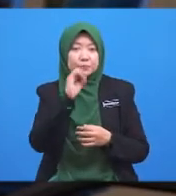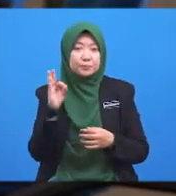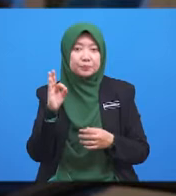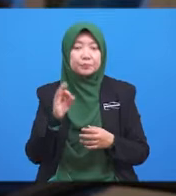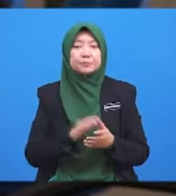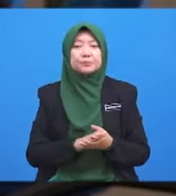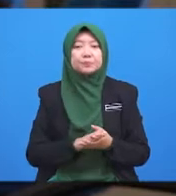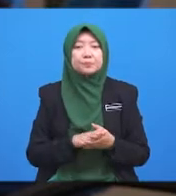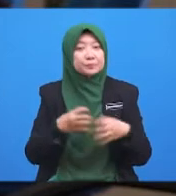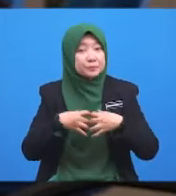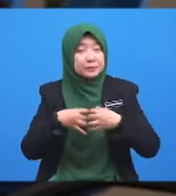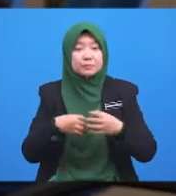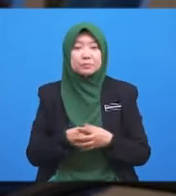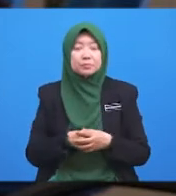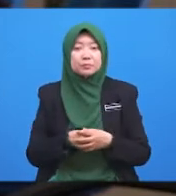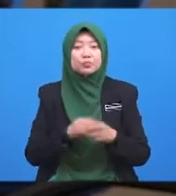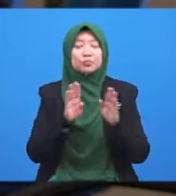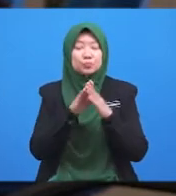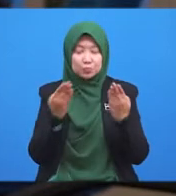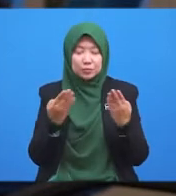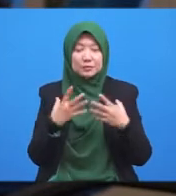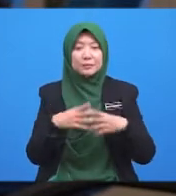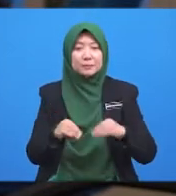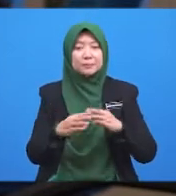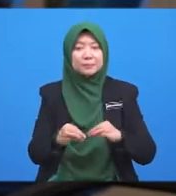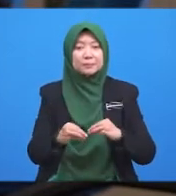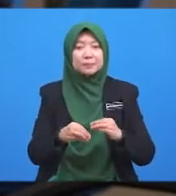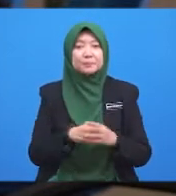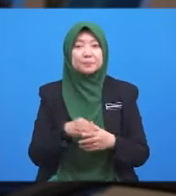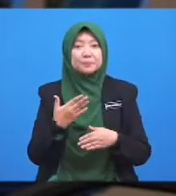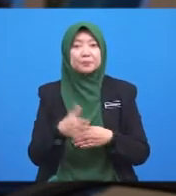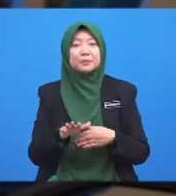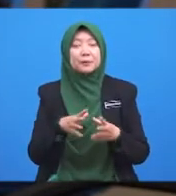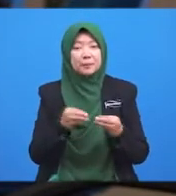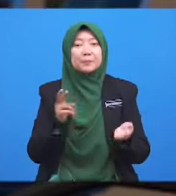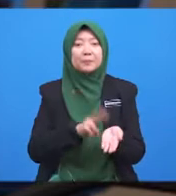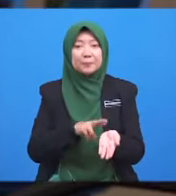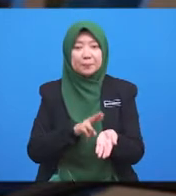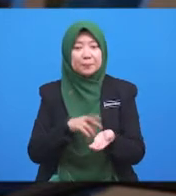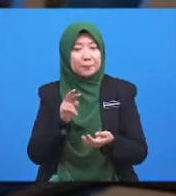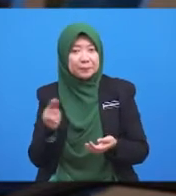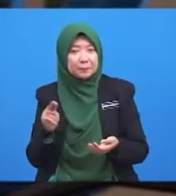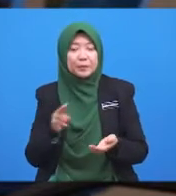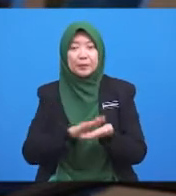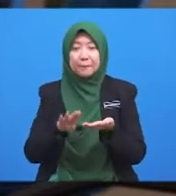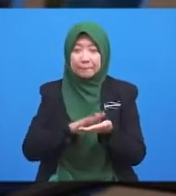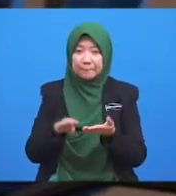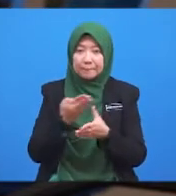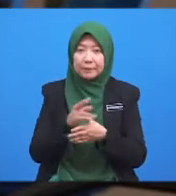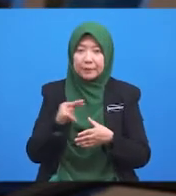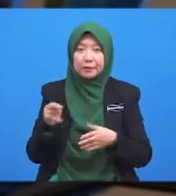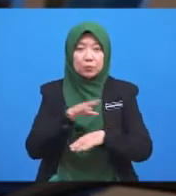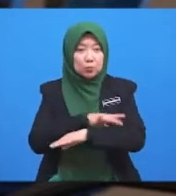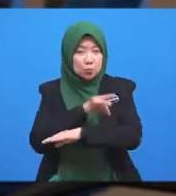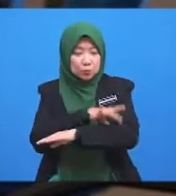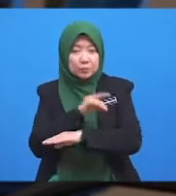mesin. Tanggalkan pad Faraday selepas habis rawatan. Bersihkan bahagian kulit yang